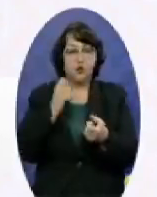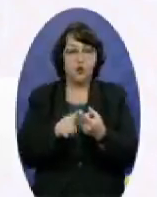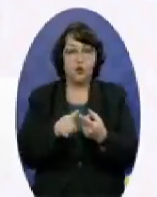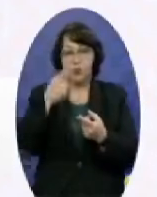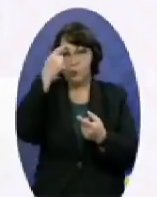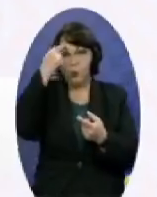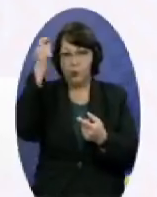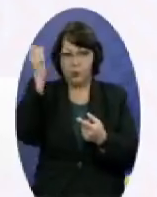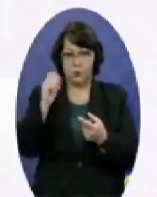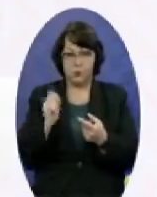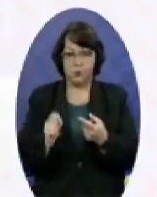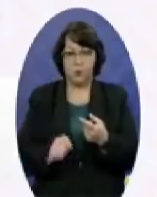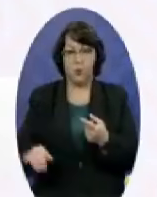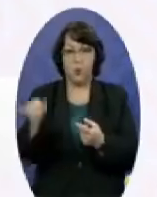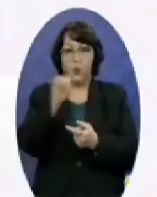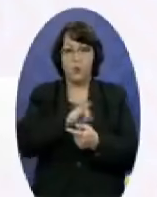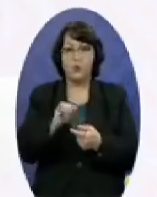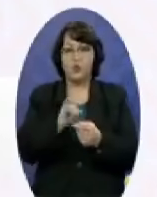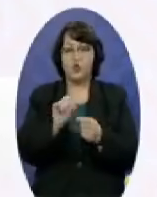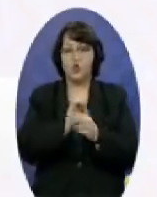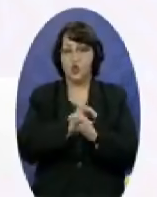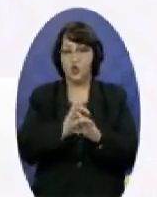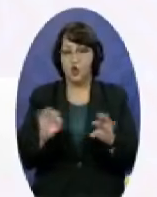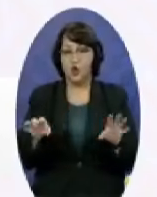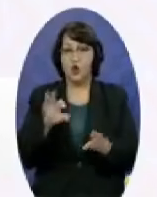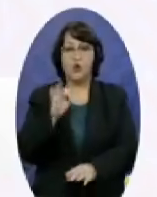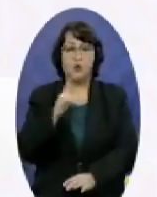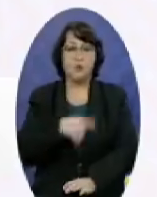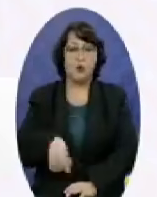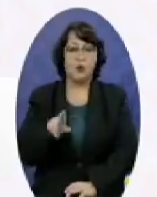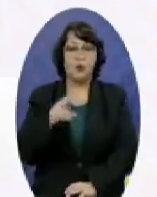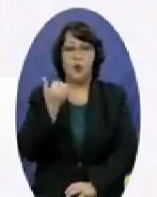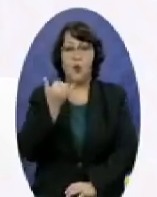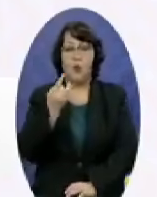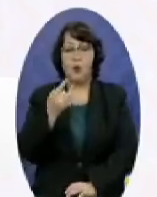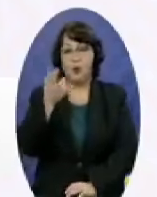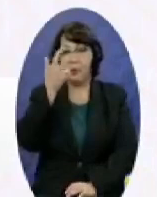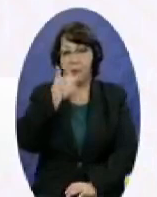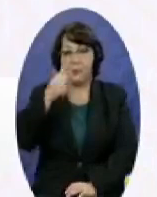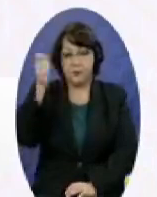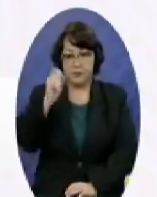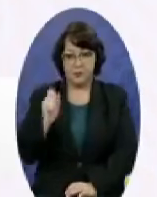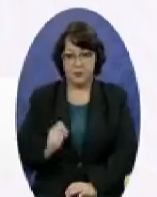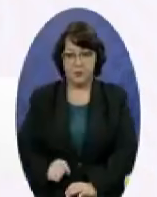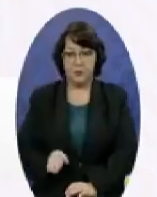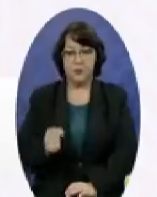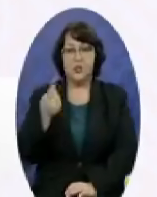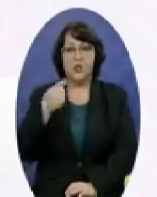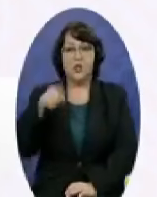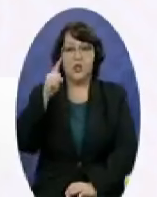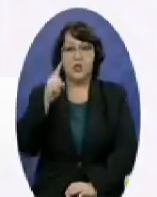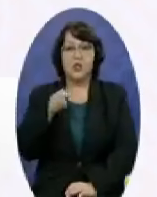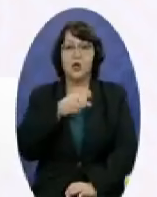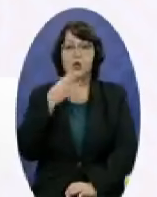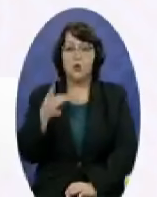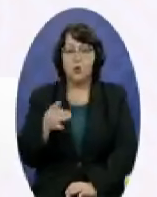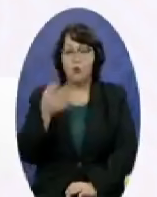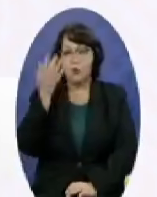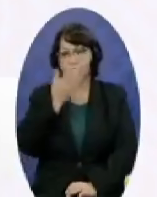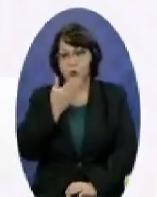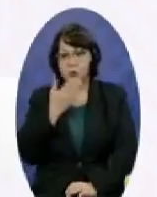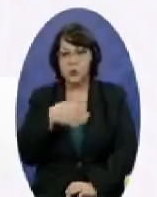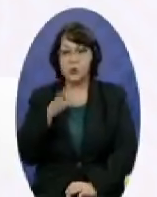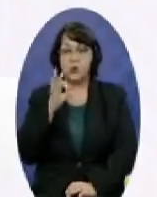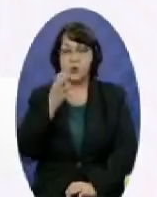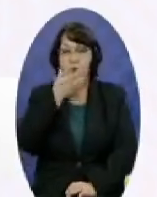монгол бичгийн улсын төрөлсөн олимпиад уран бичлэг тэргүүн уншигч зөв сайхан бичгтэн